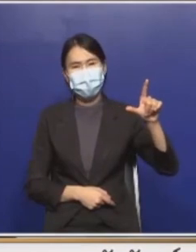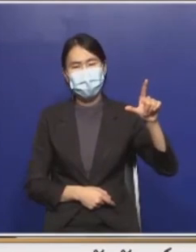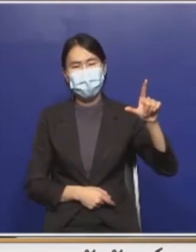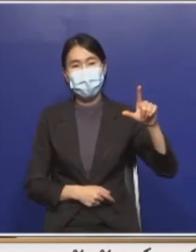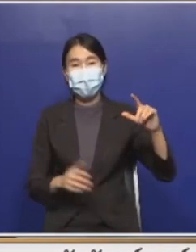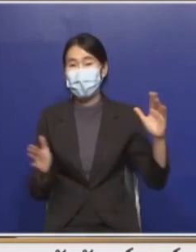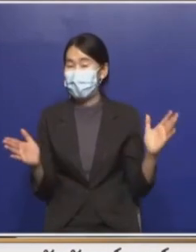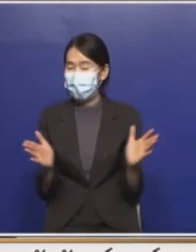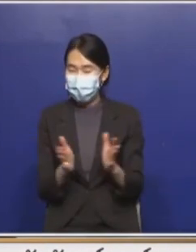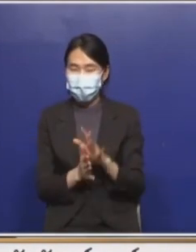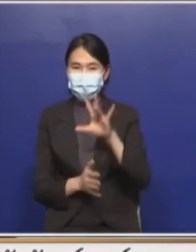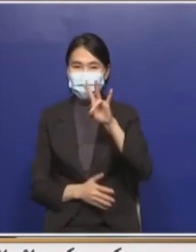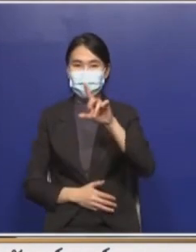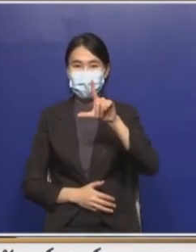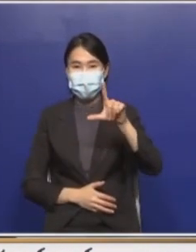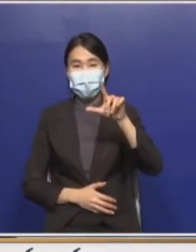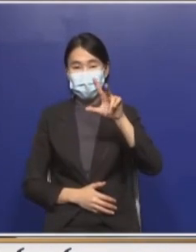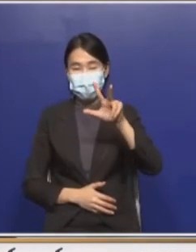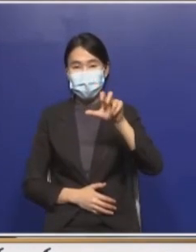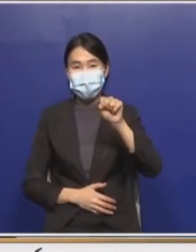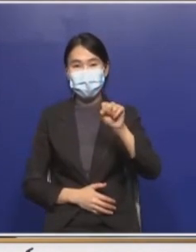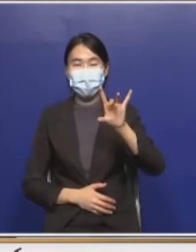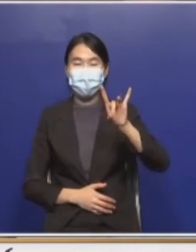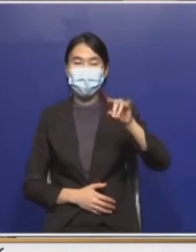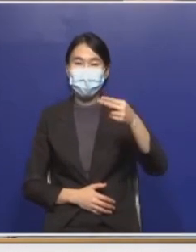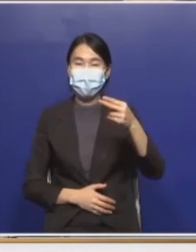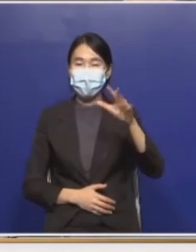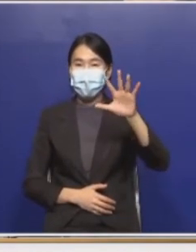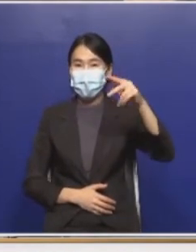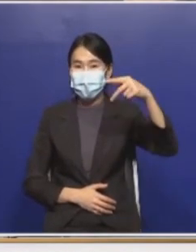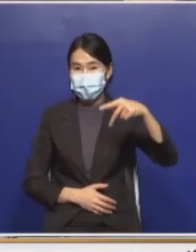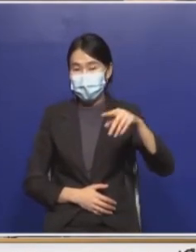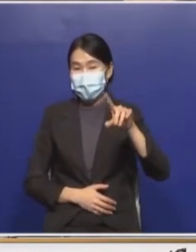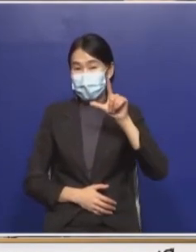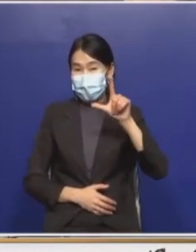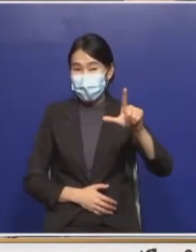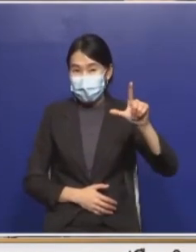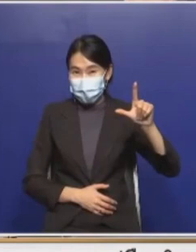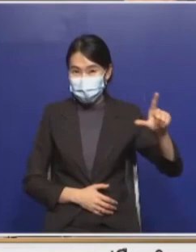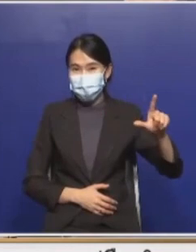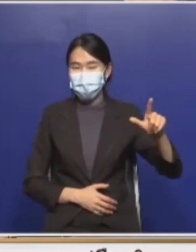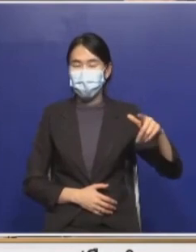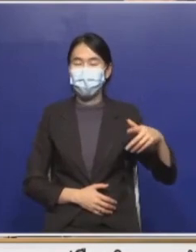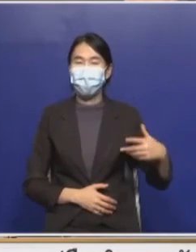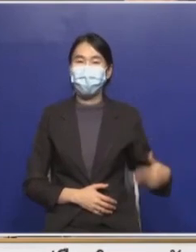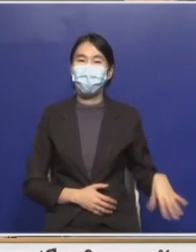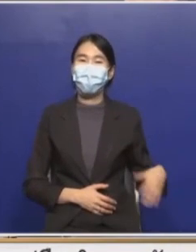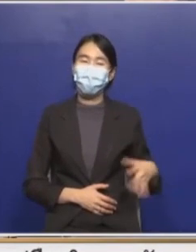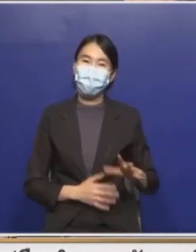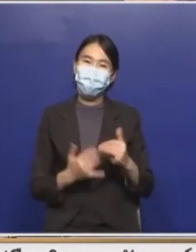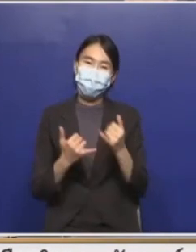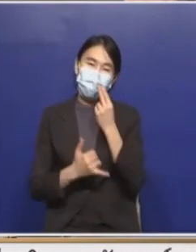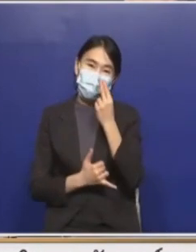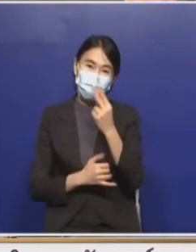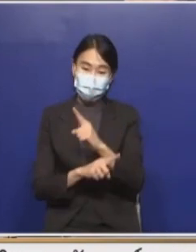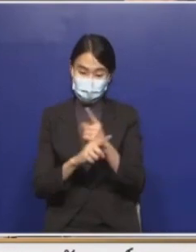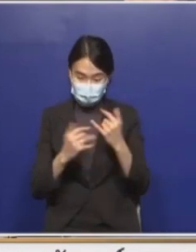ป็นเงินอยู่7ล้าน3แสน8หมื่น 5,000 ล้านล้านวัน